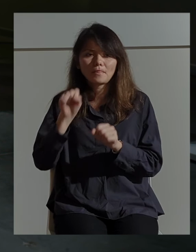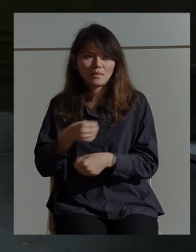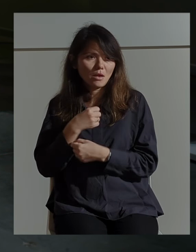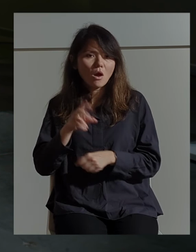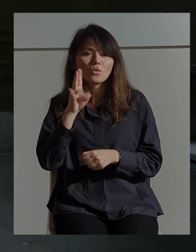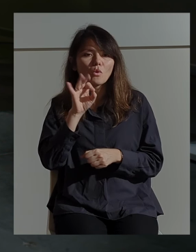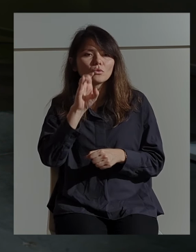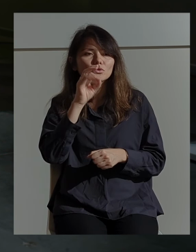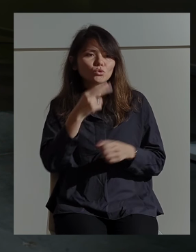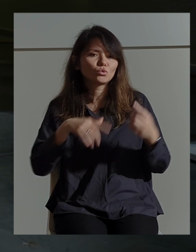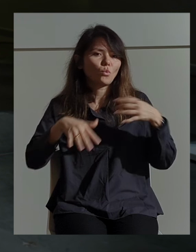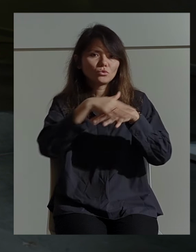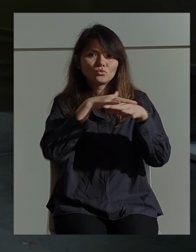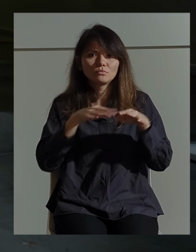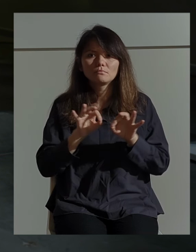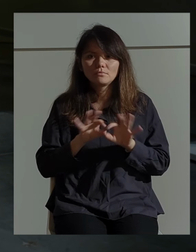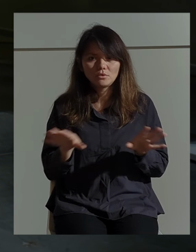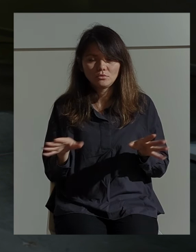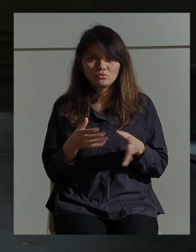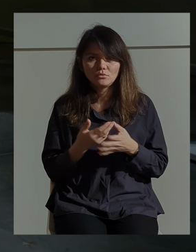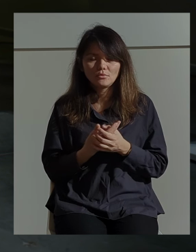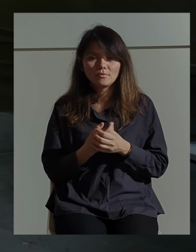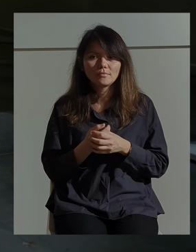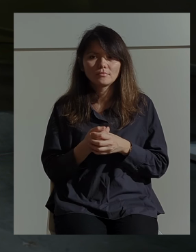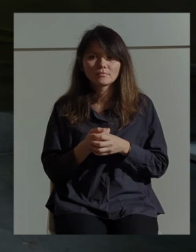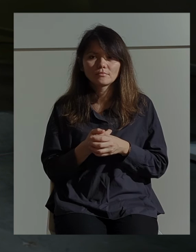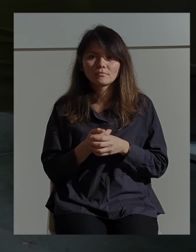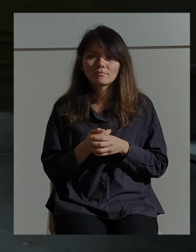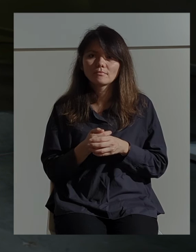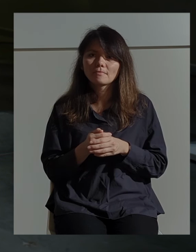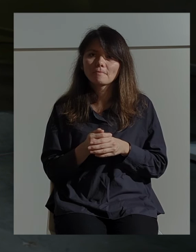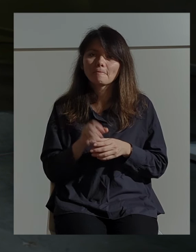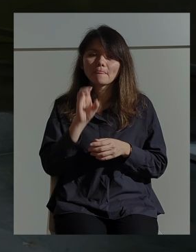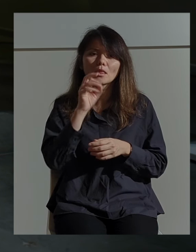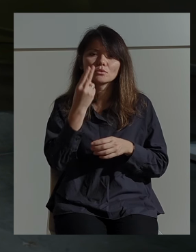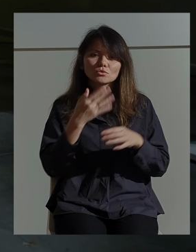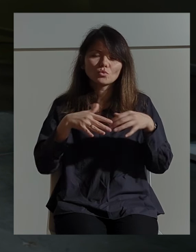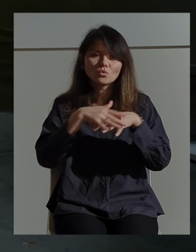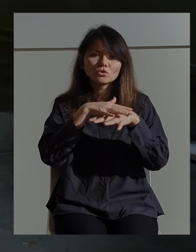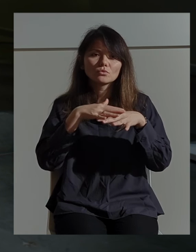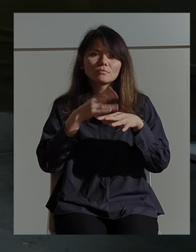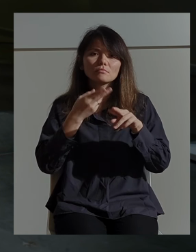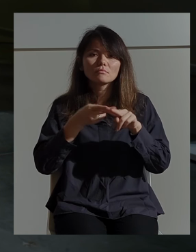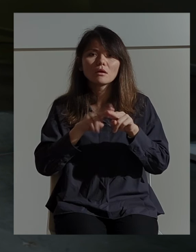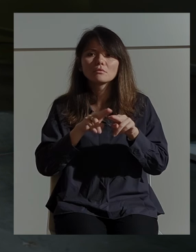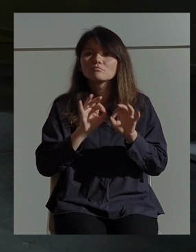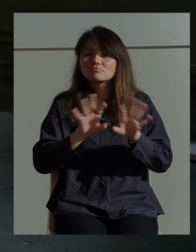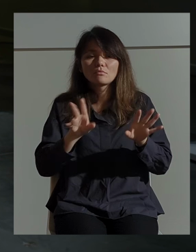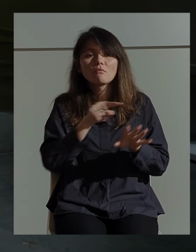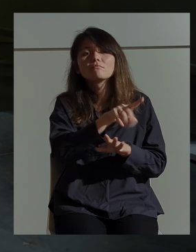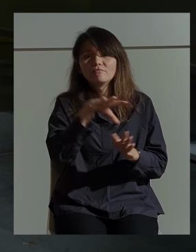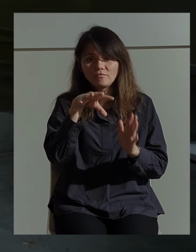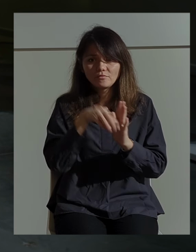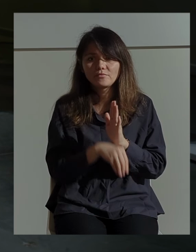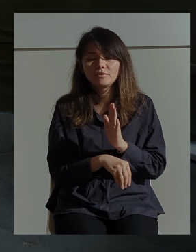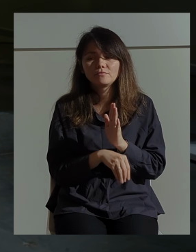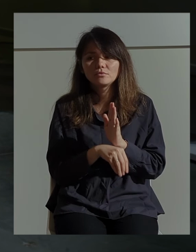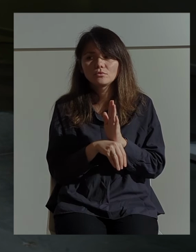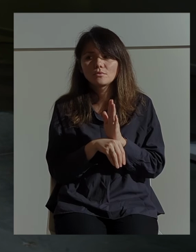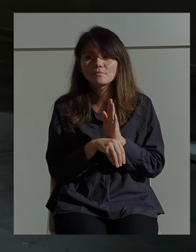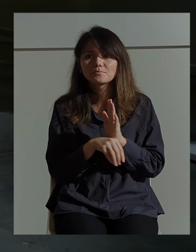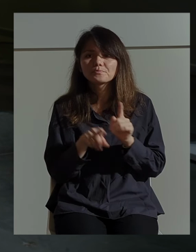же какие-то психоаналитические Дебри вот а Социум здесь При всём возвращаемся